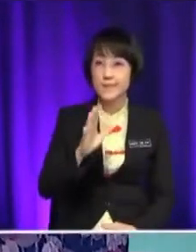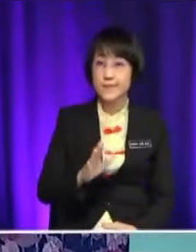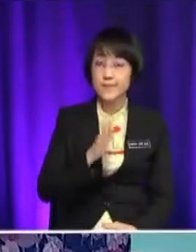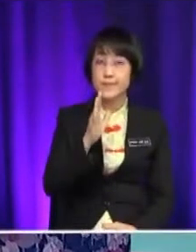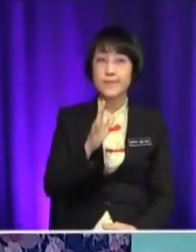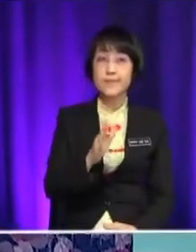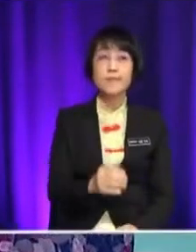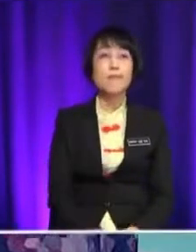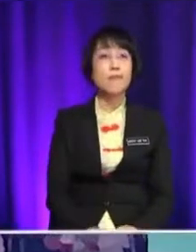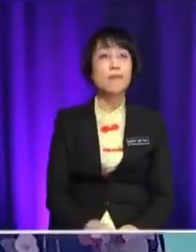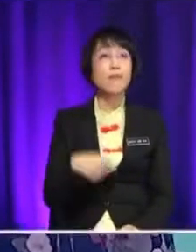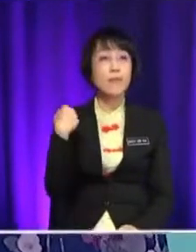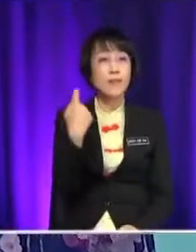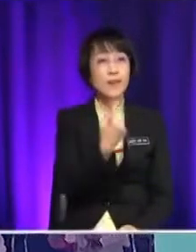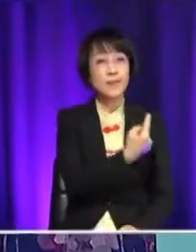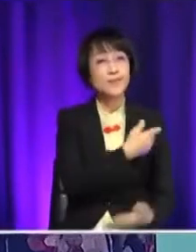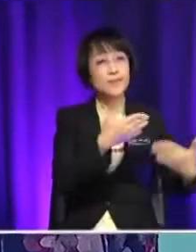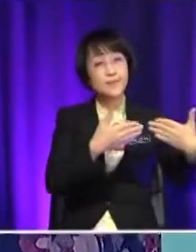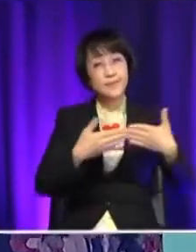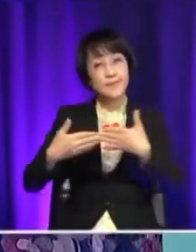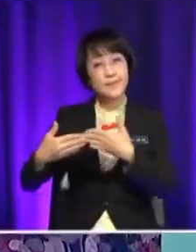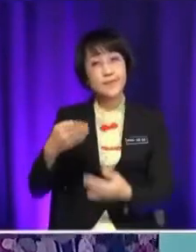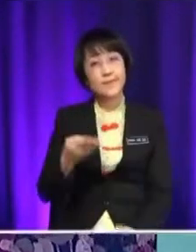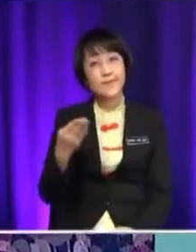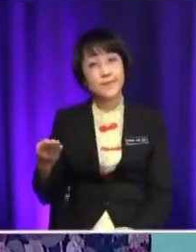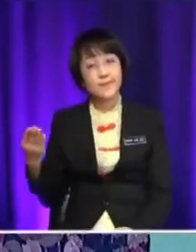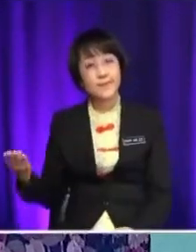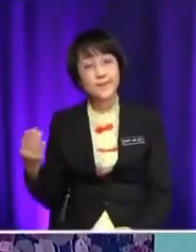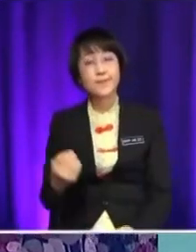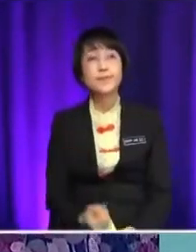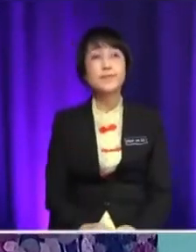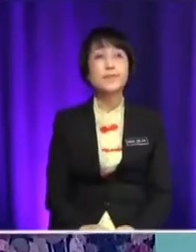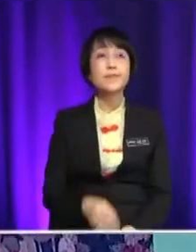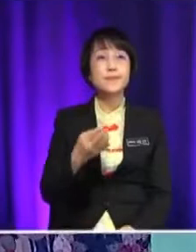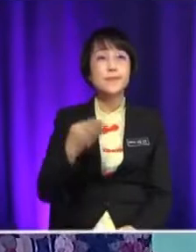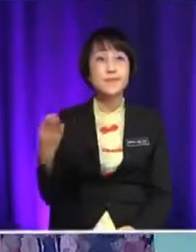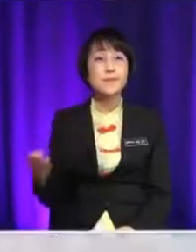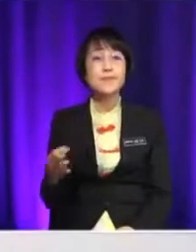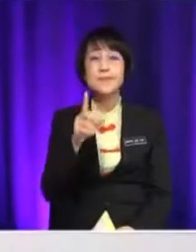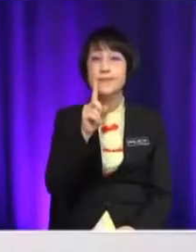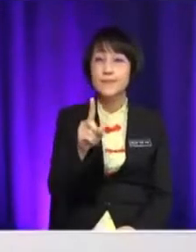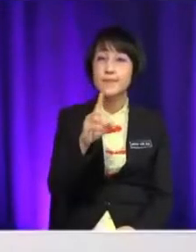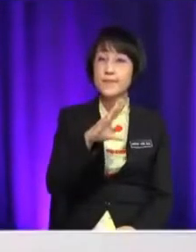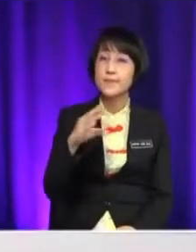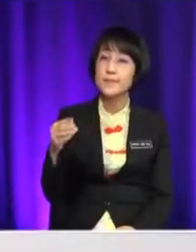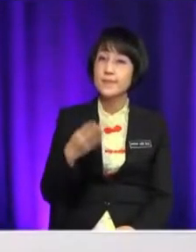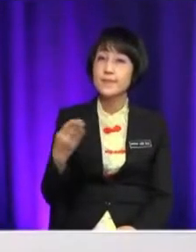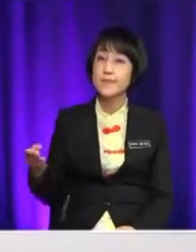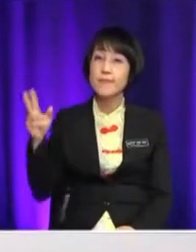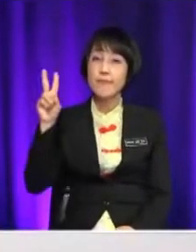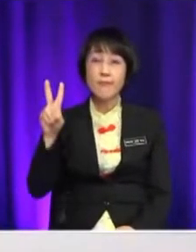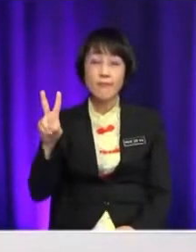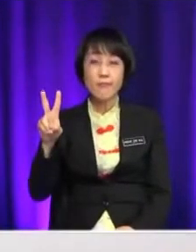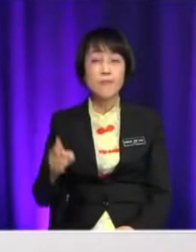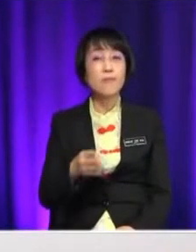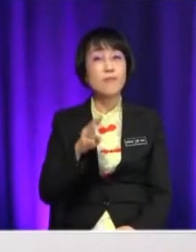kita teruskan. Ini dia bahannya ya, bahan 1 dan juga bahan 2. Jadi